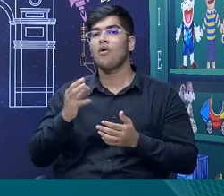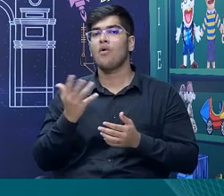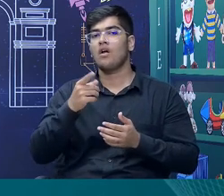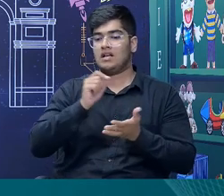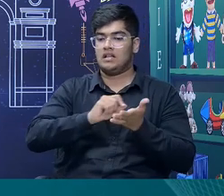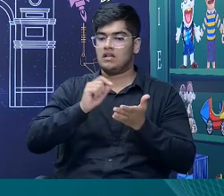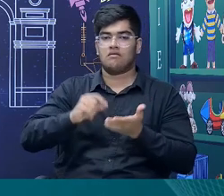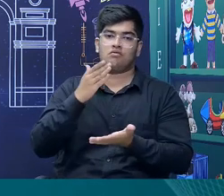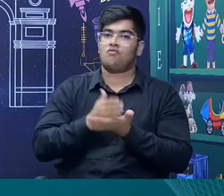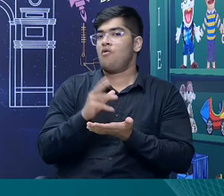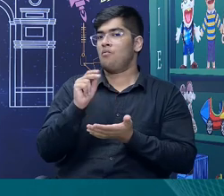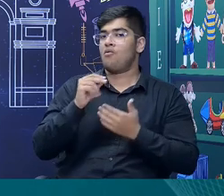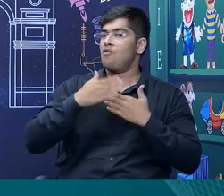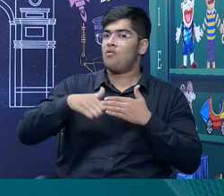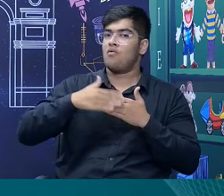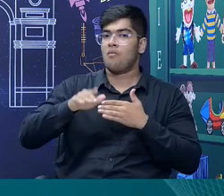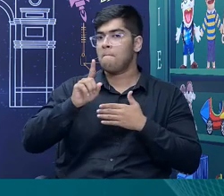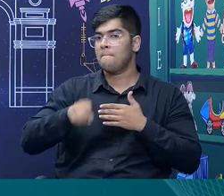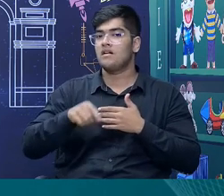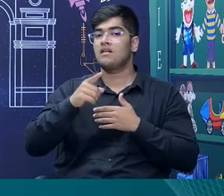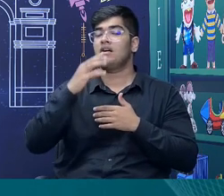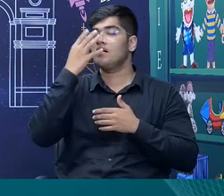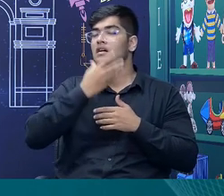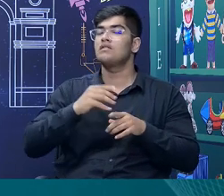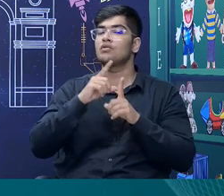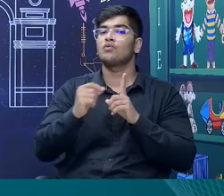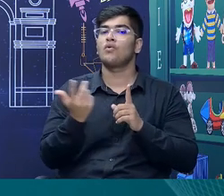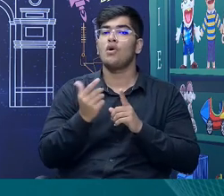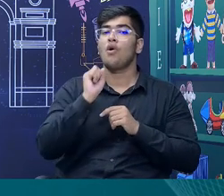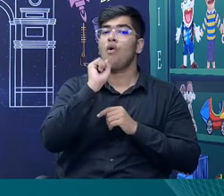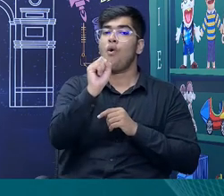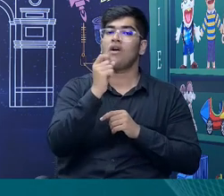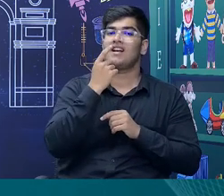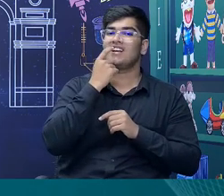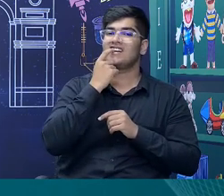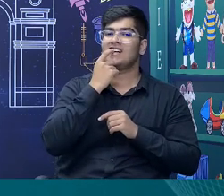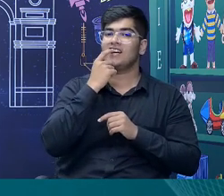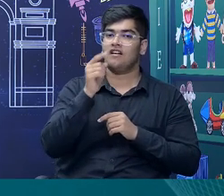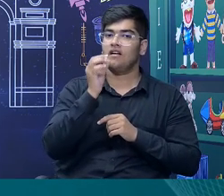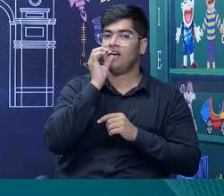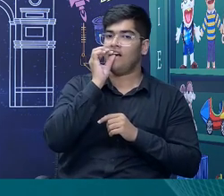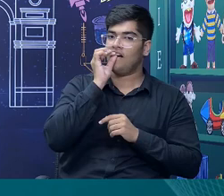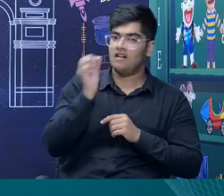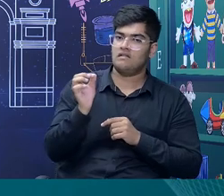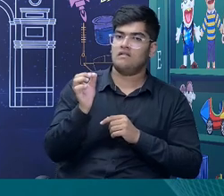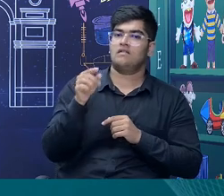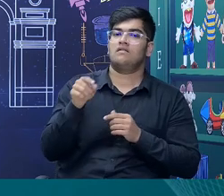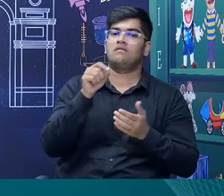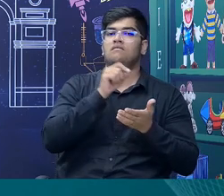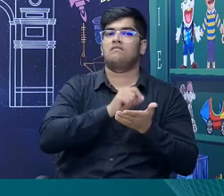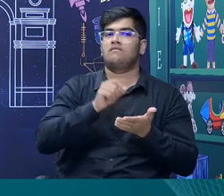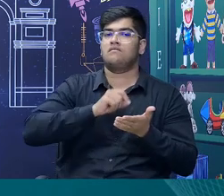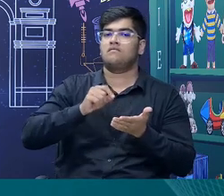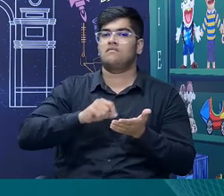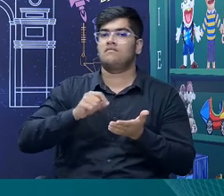लिखना जो है वह रुकना नहीं चाहिए तो गणेश जी ने क्या किया की अपना ही एक दांत उसको तोड़ लिया